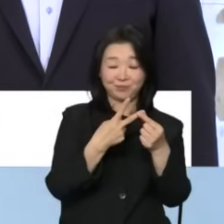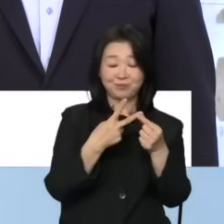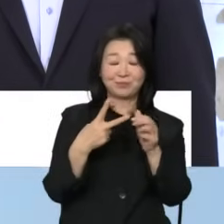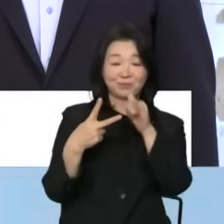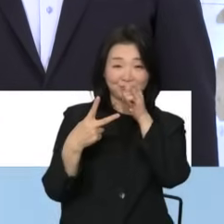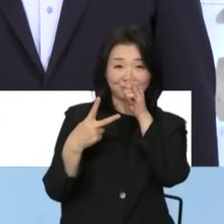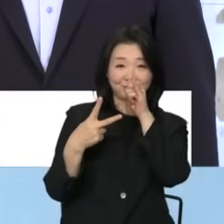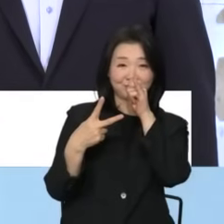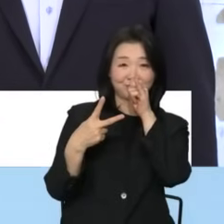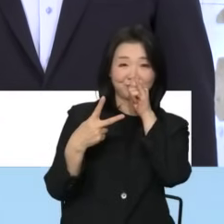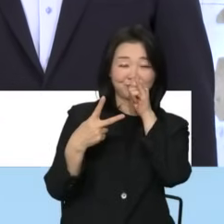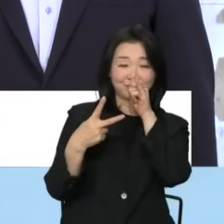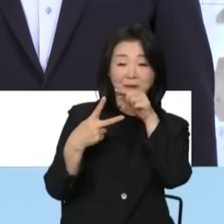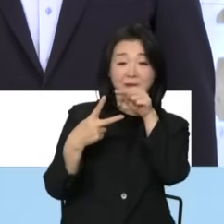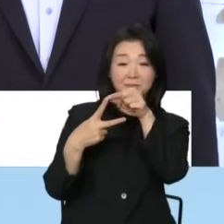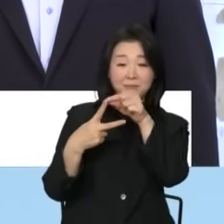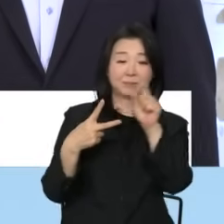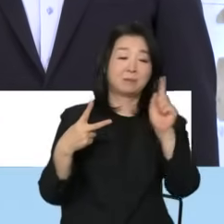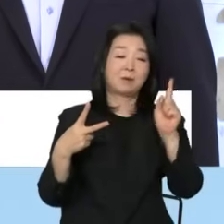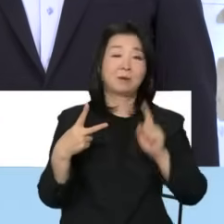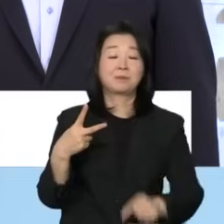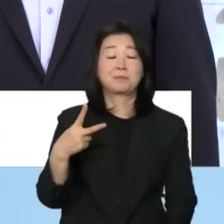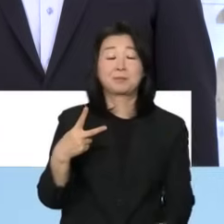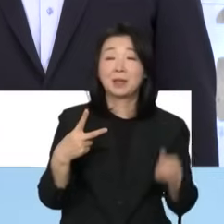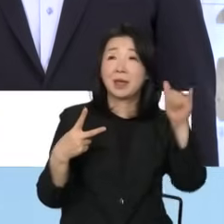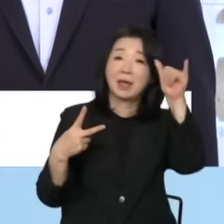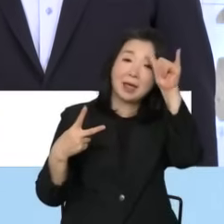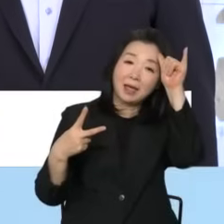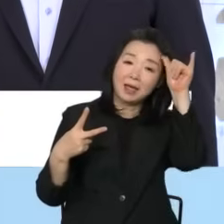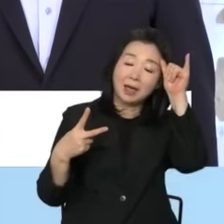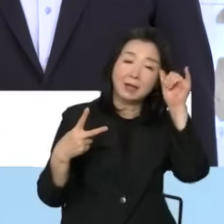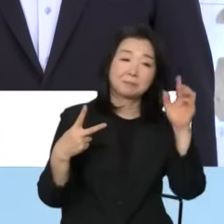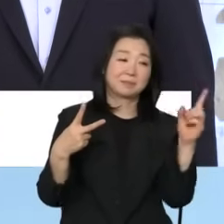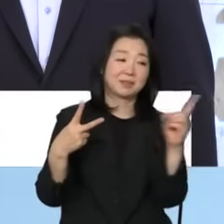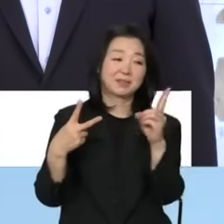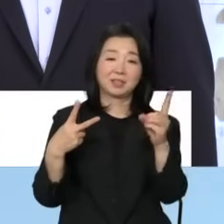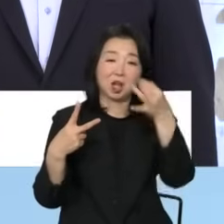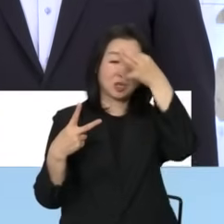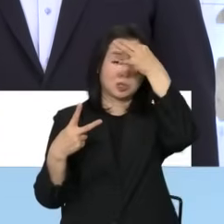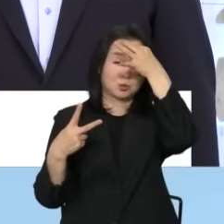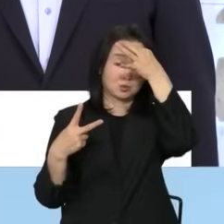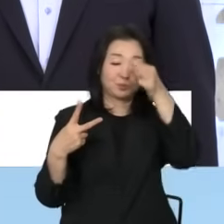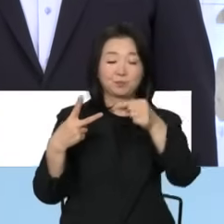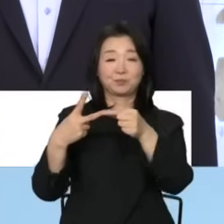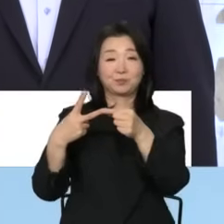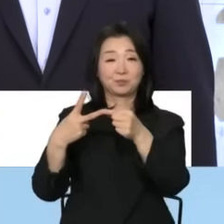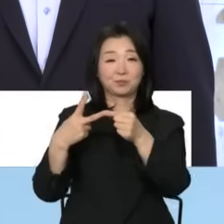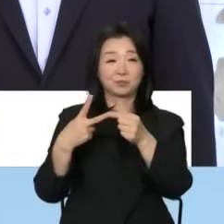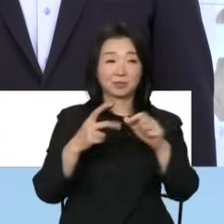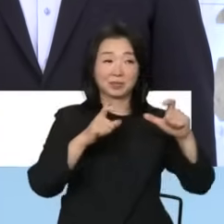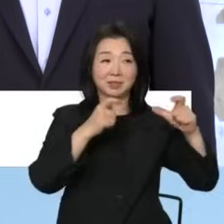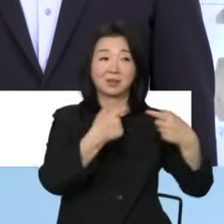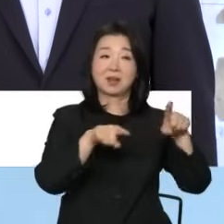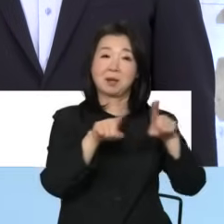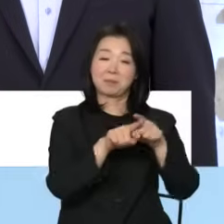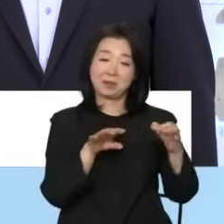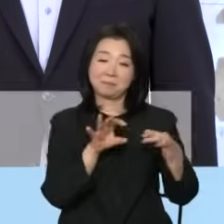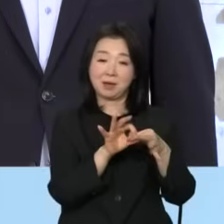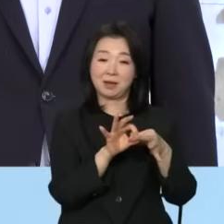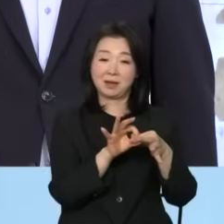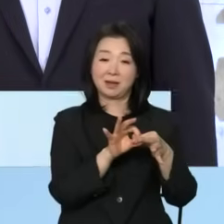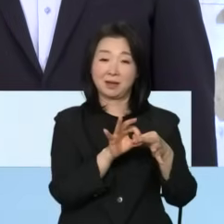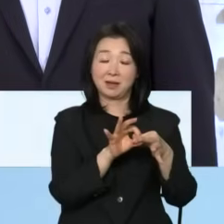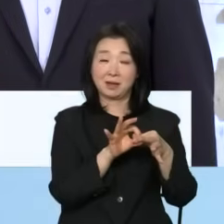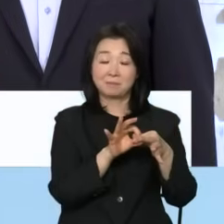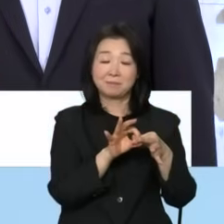저희들이 그 집중을 하고 있는데 하나는 AI 디지털 기술이고 두 번째로는 지역과의 협력입니다. 그래서